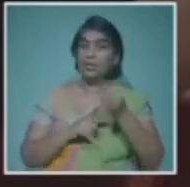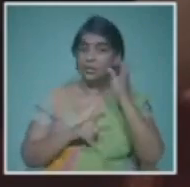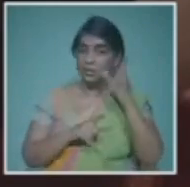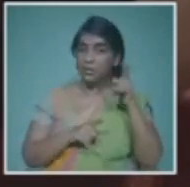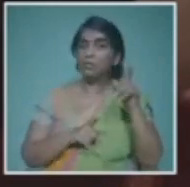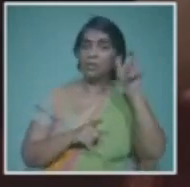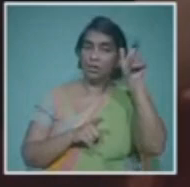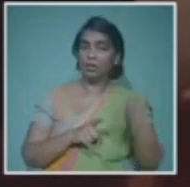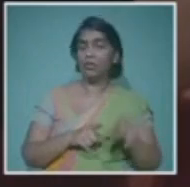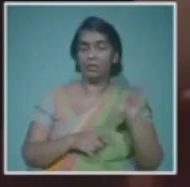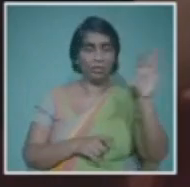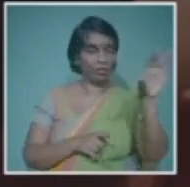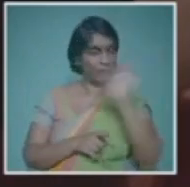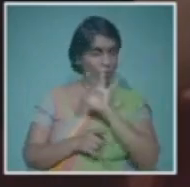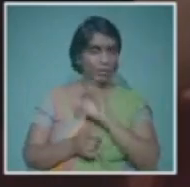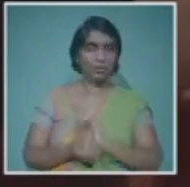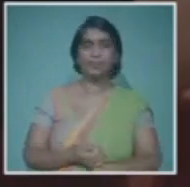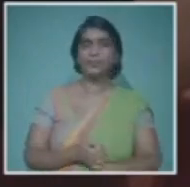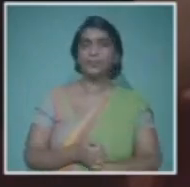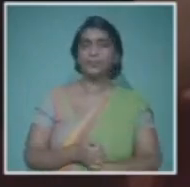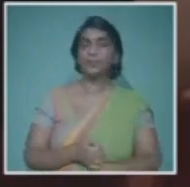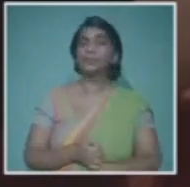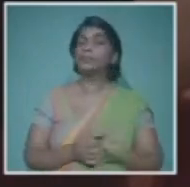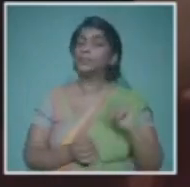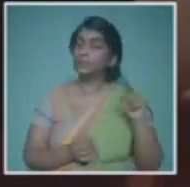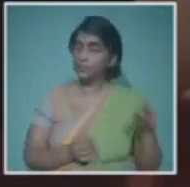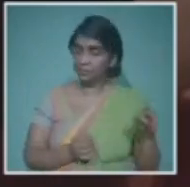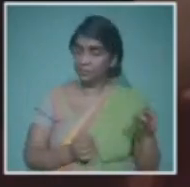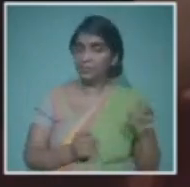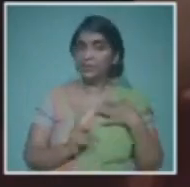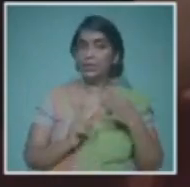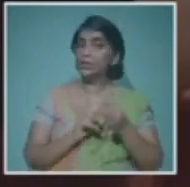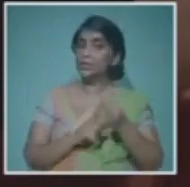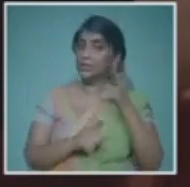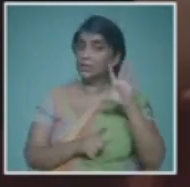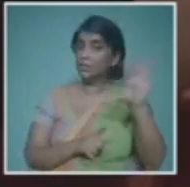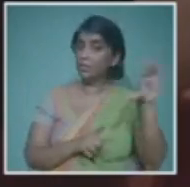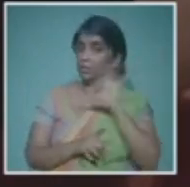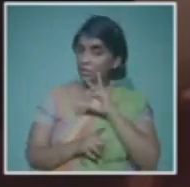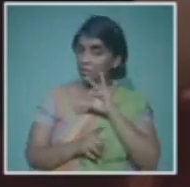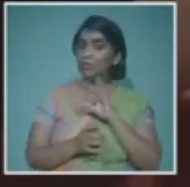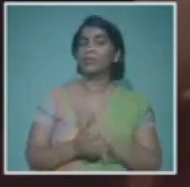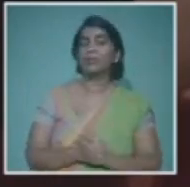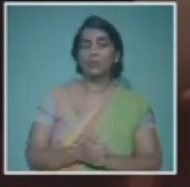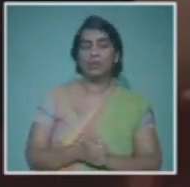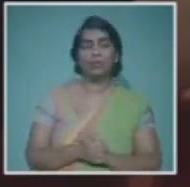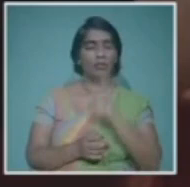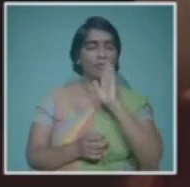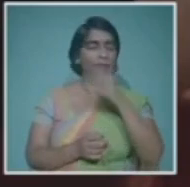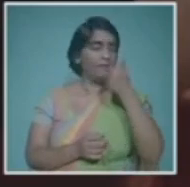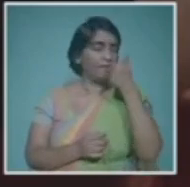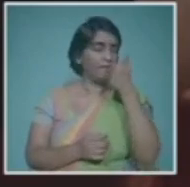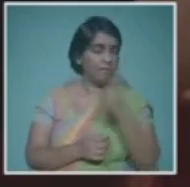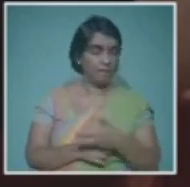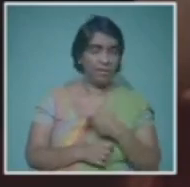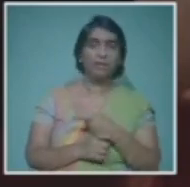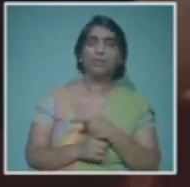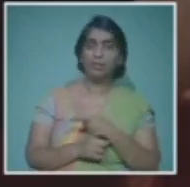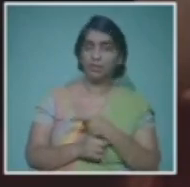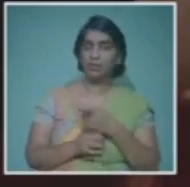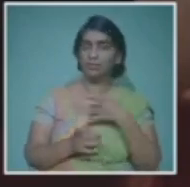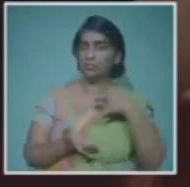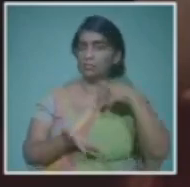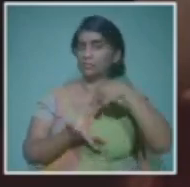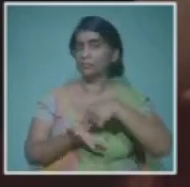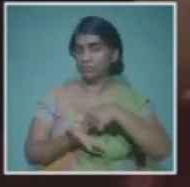ජනාධිපතිවරයෙක් තෝරා ගත්තා. මේ ජනාධිපති තේරීම ඓතිහාසික